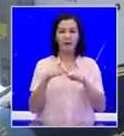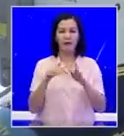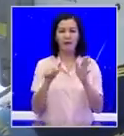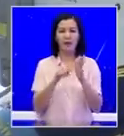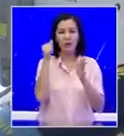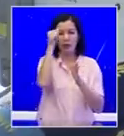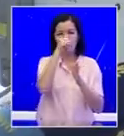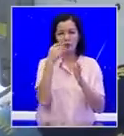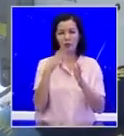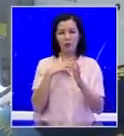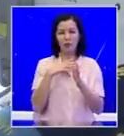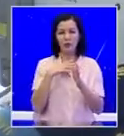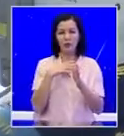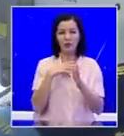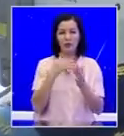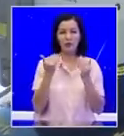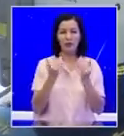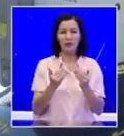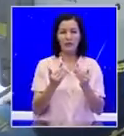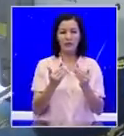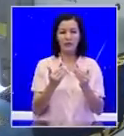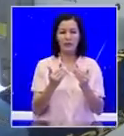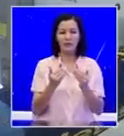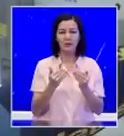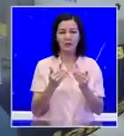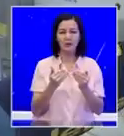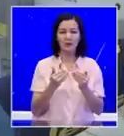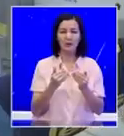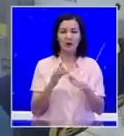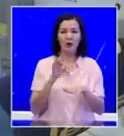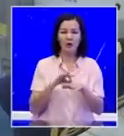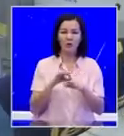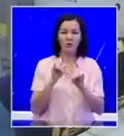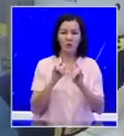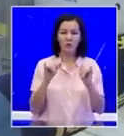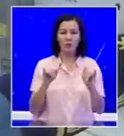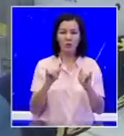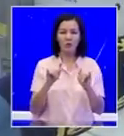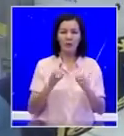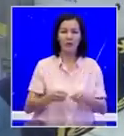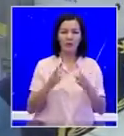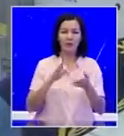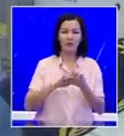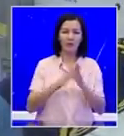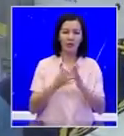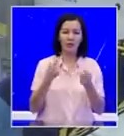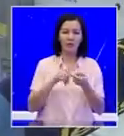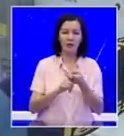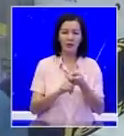6 жыл болды. Қазір енді осындай елімізде коронавирус пандемиясы болып